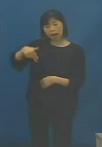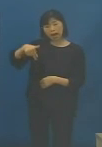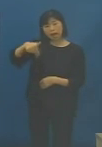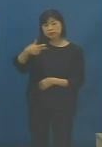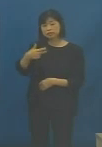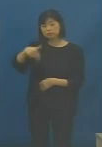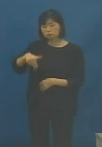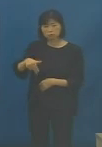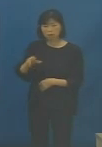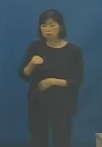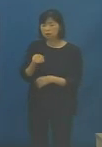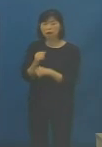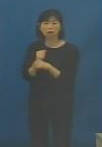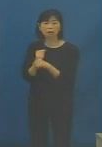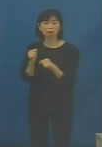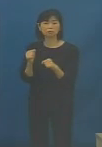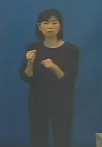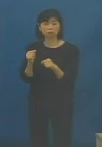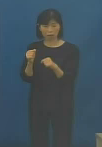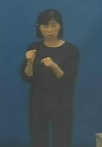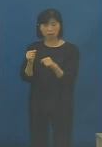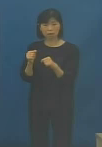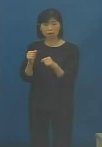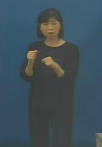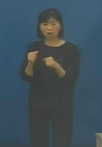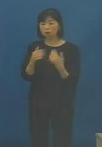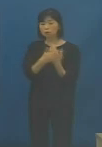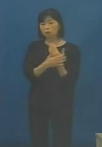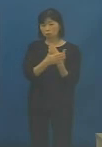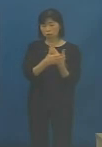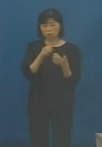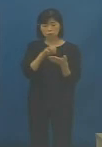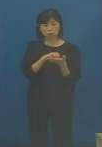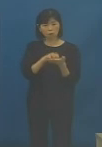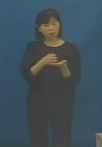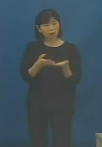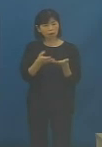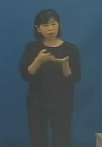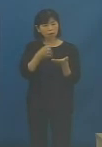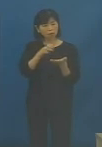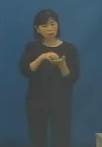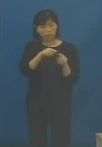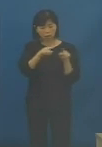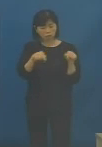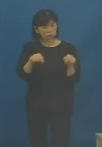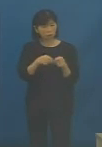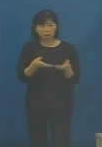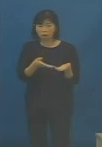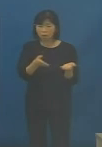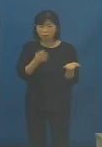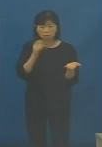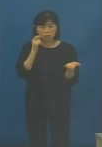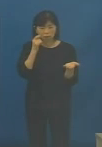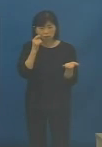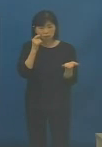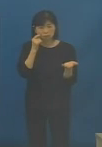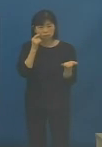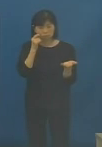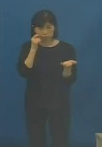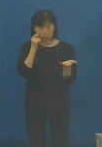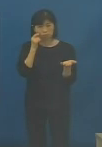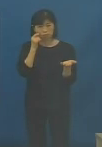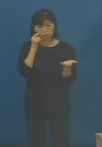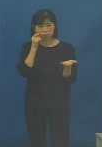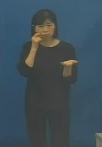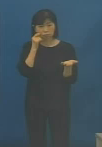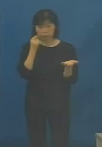使えないので、そうした療養証明書は、発行できないというふうに言うんですよね、その先